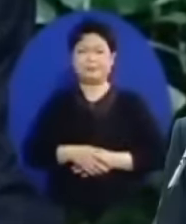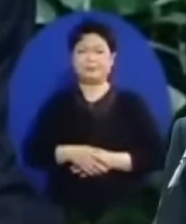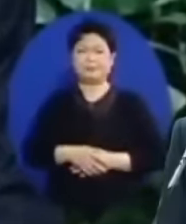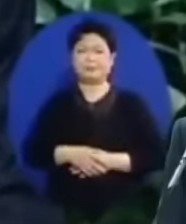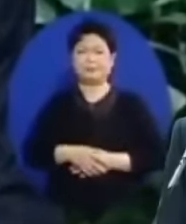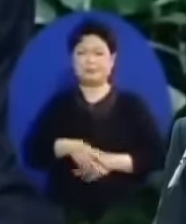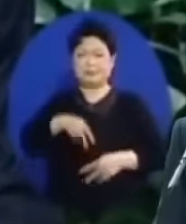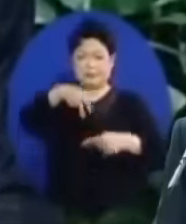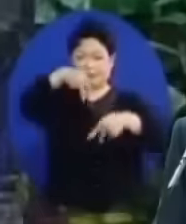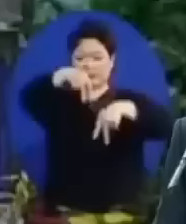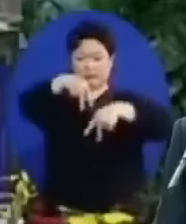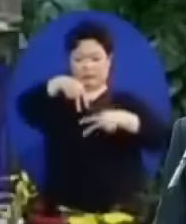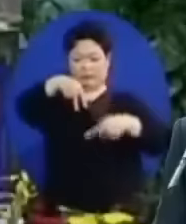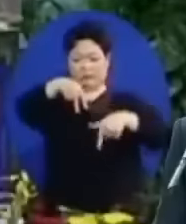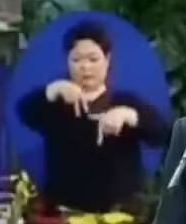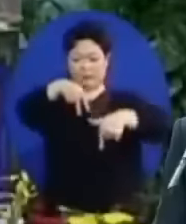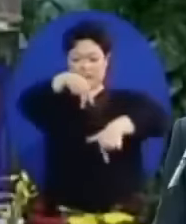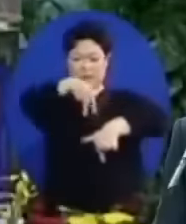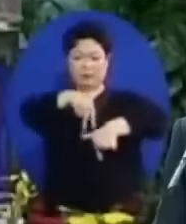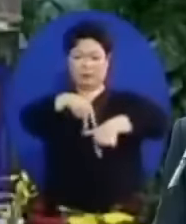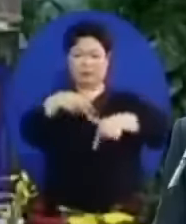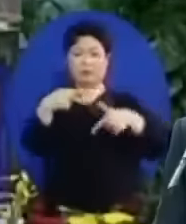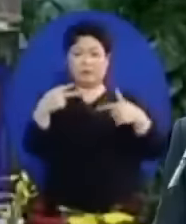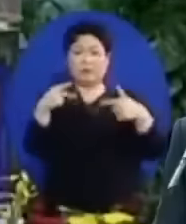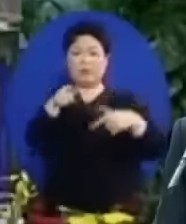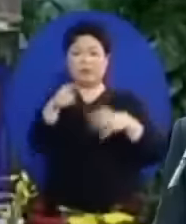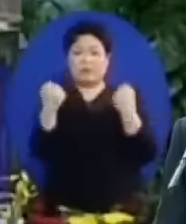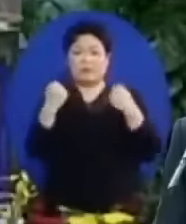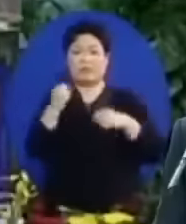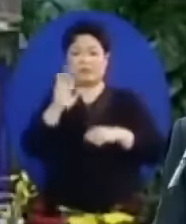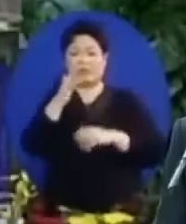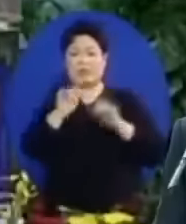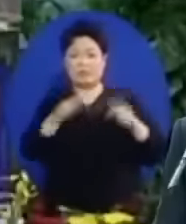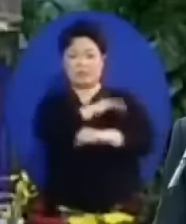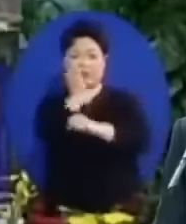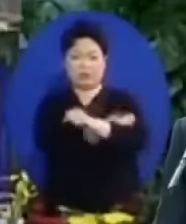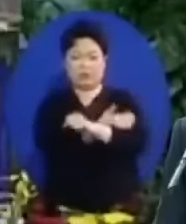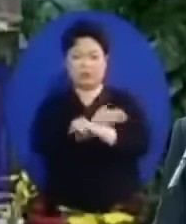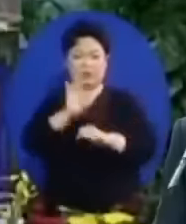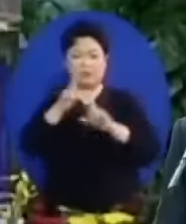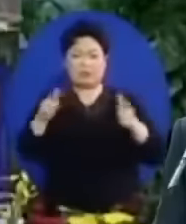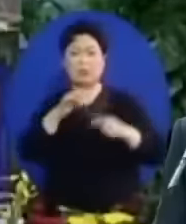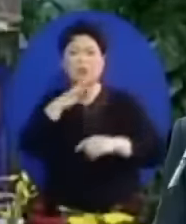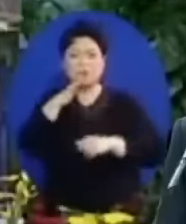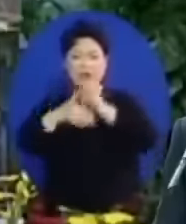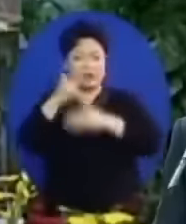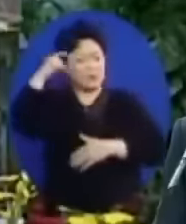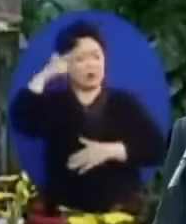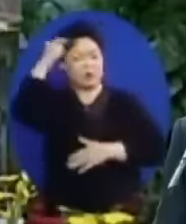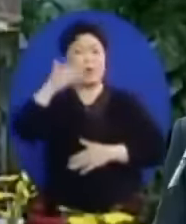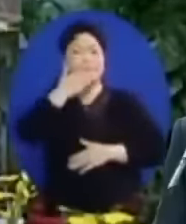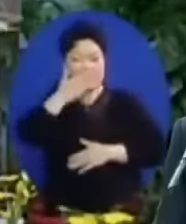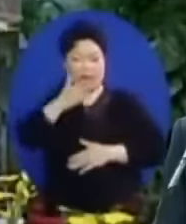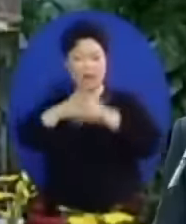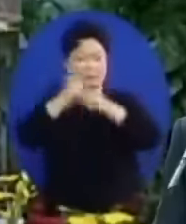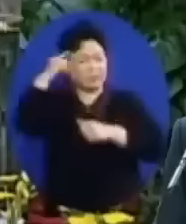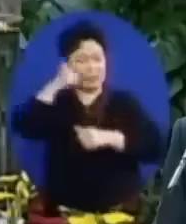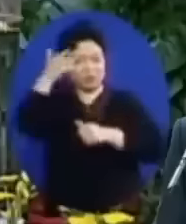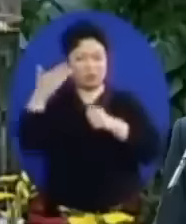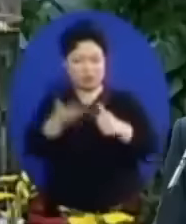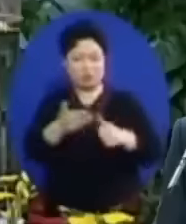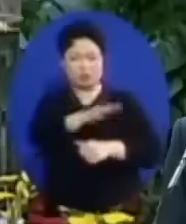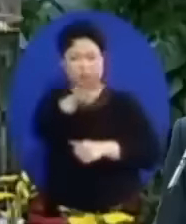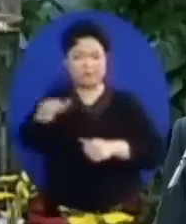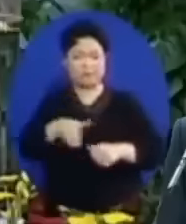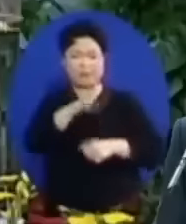스가랴서 4장 6절에 이는 힘으로도 되지 아니하며 능으로도 되지 아니하고 오직 나의 영으로 되느니라. 하나님은 성령을 주셔서